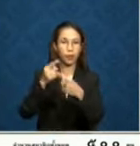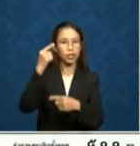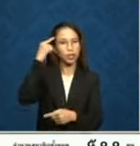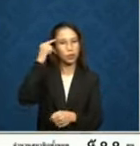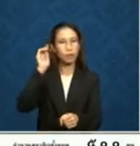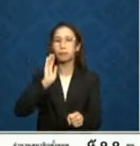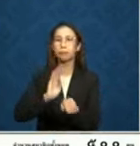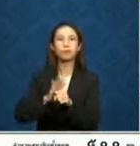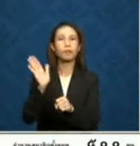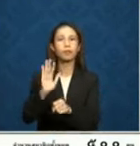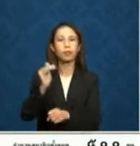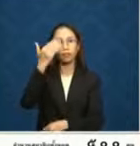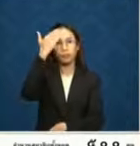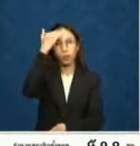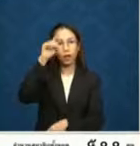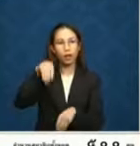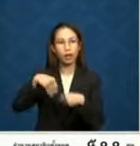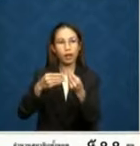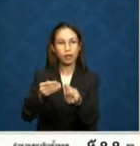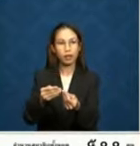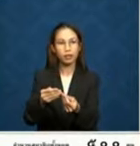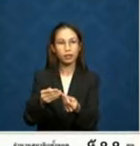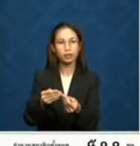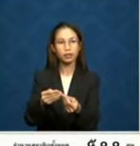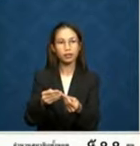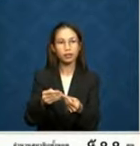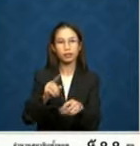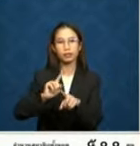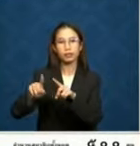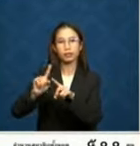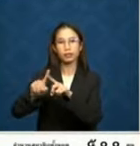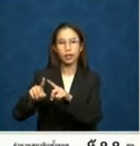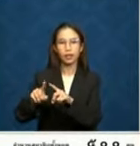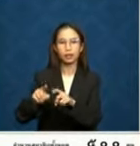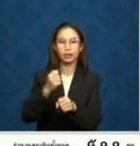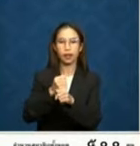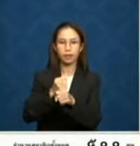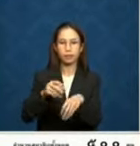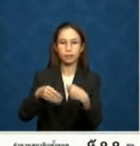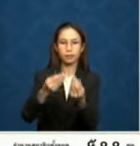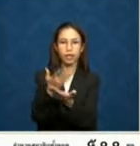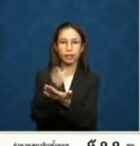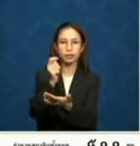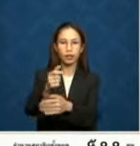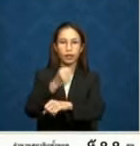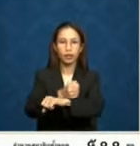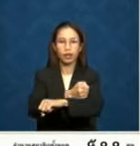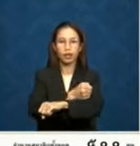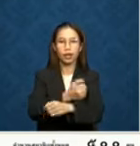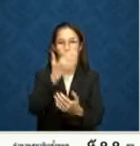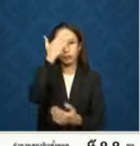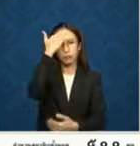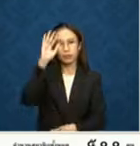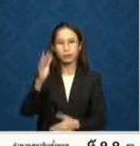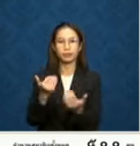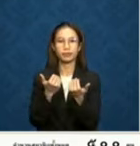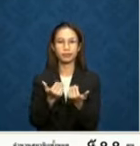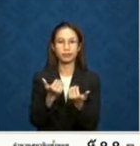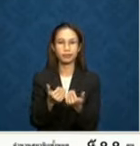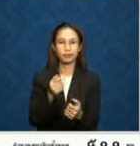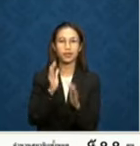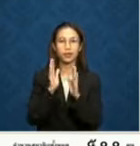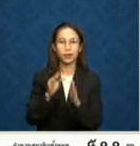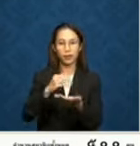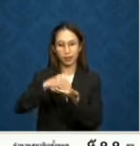อสำหรับการที่จะมารองรับในส่งสต่าง ในการสร้างงานเพรามัในปัจุบันนี้จะมี